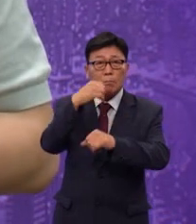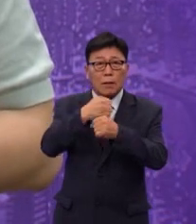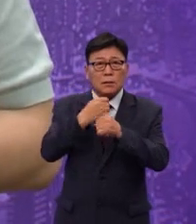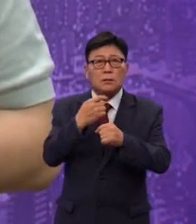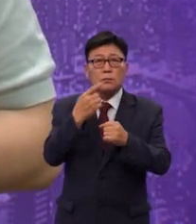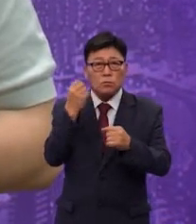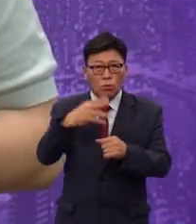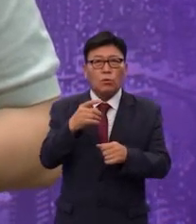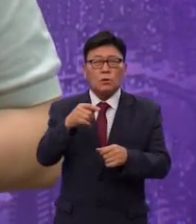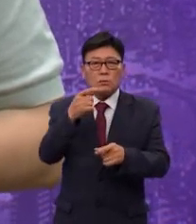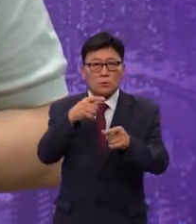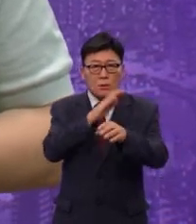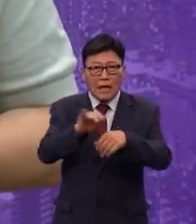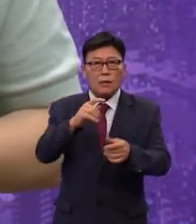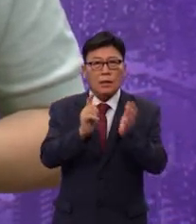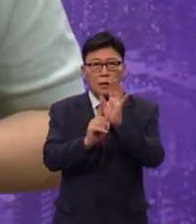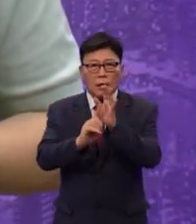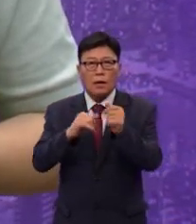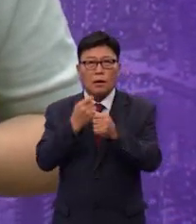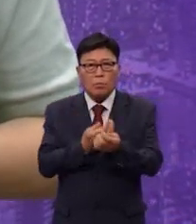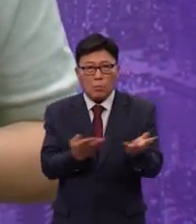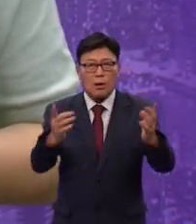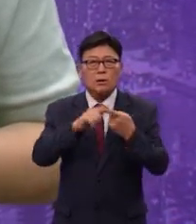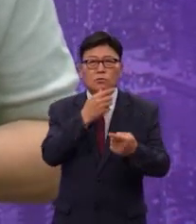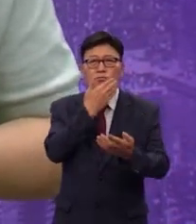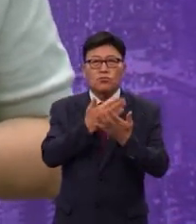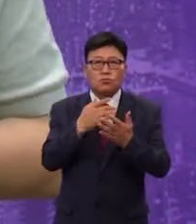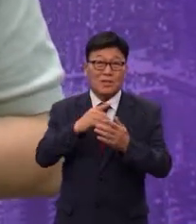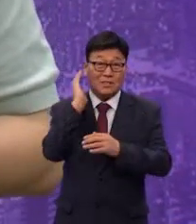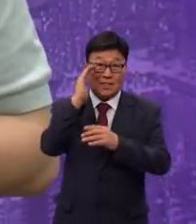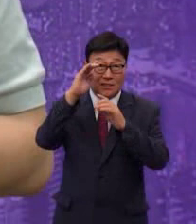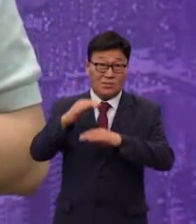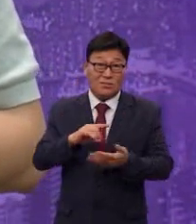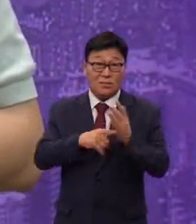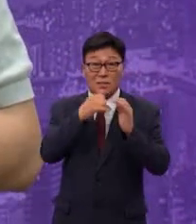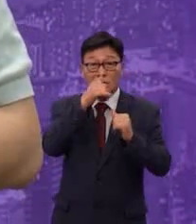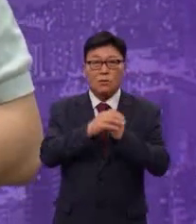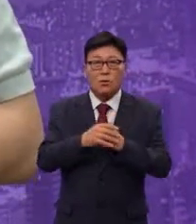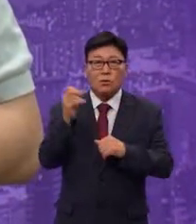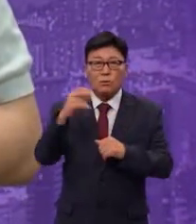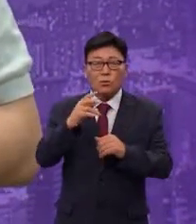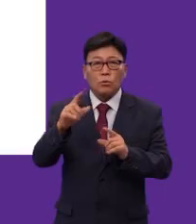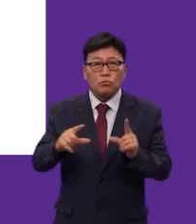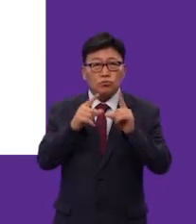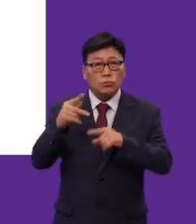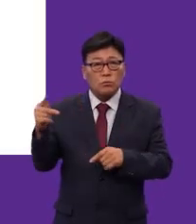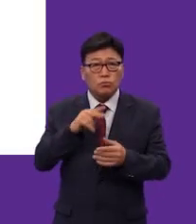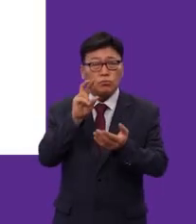것만큼이나 잘 홍보하고 배포하는 것도 중요하다는 시선의 전환에 대한 이야기가 있었고요. 주거대출